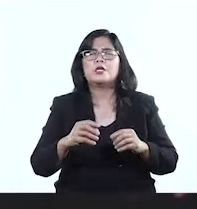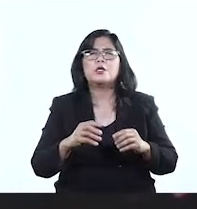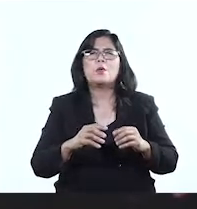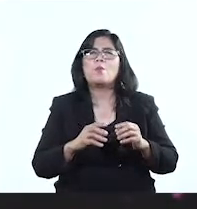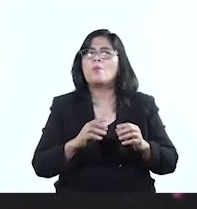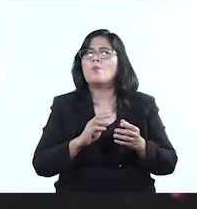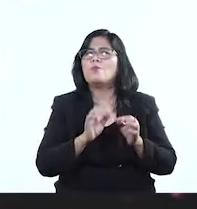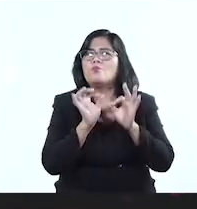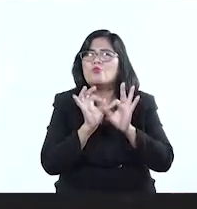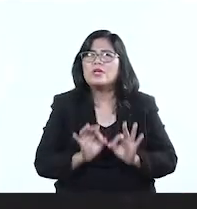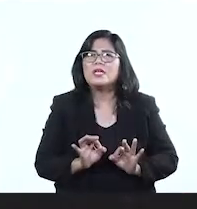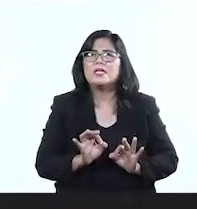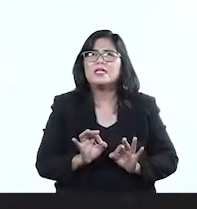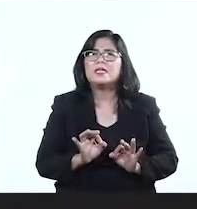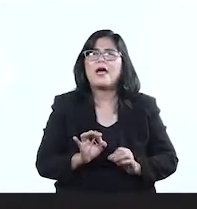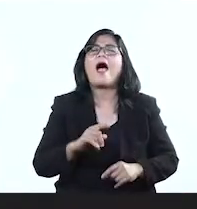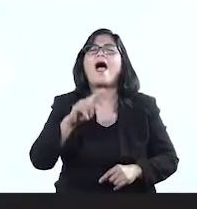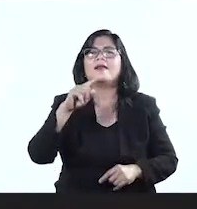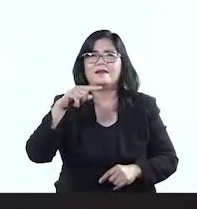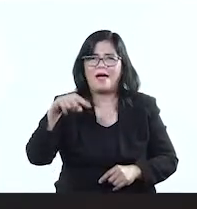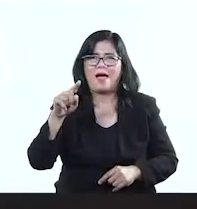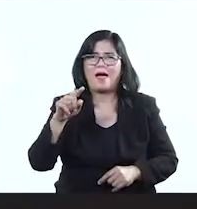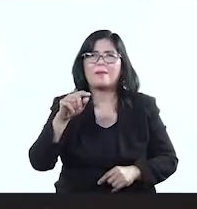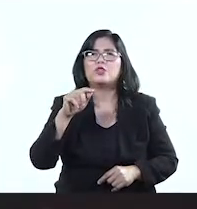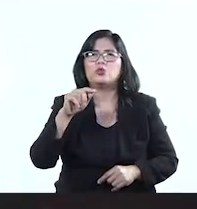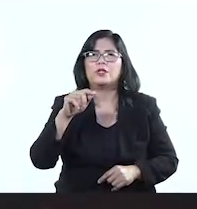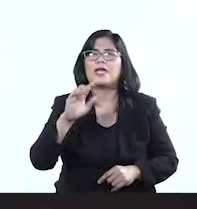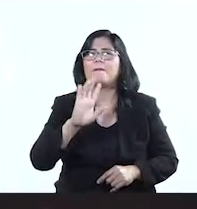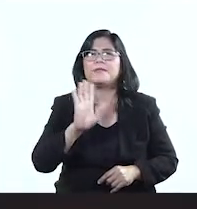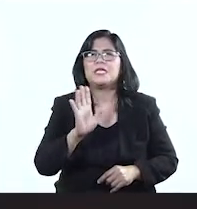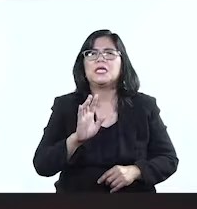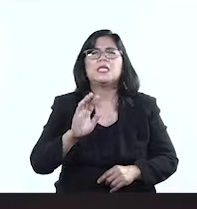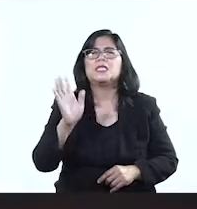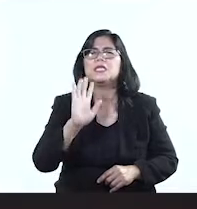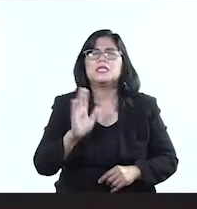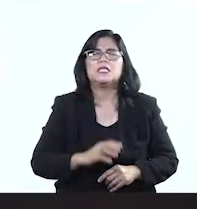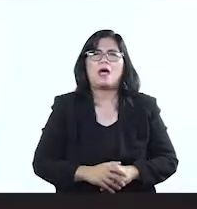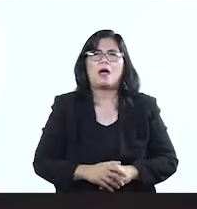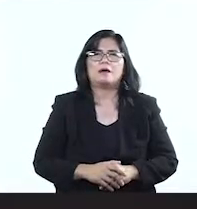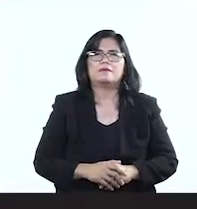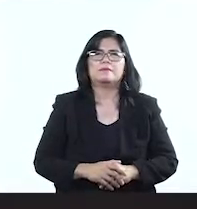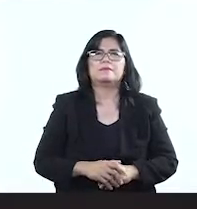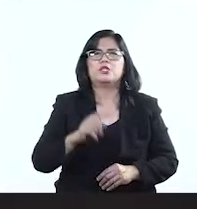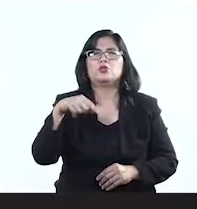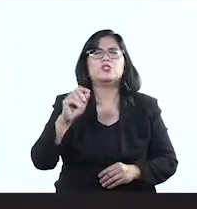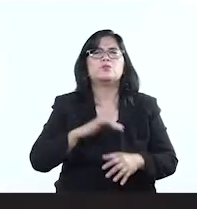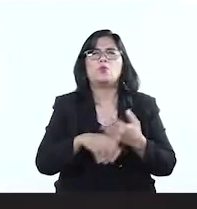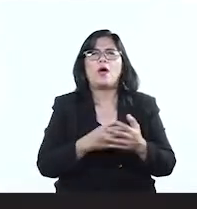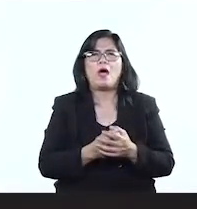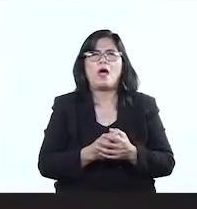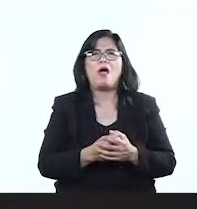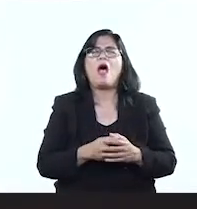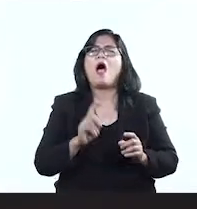banyak Hai tapi sorry udah ngomong ini Adakah orang-orang miskin yang hidupnya mampu sukses darah